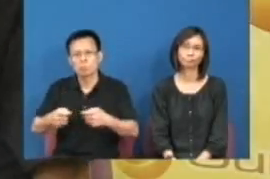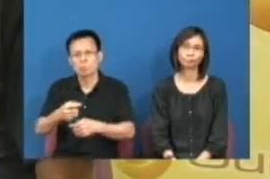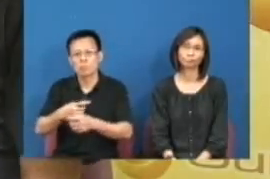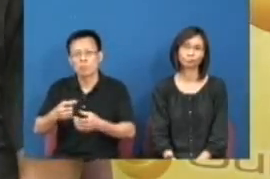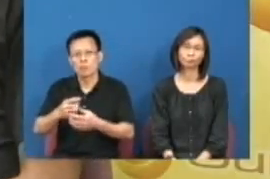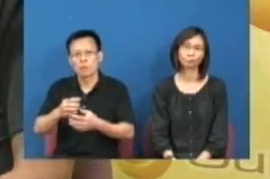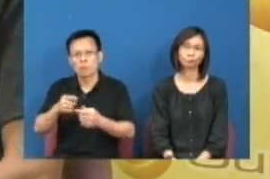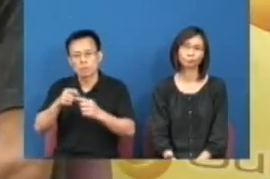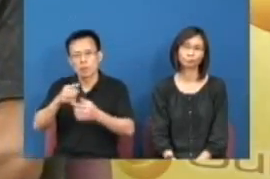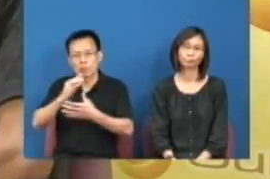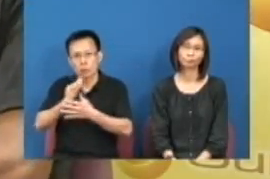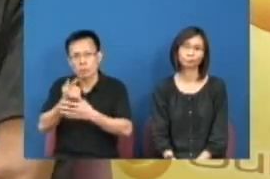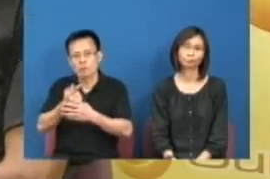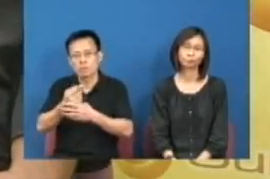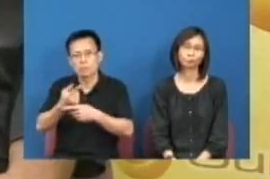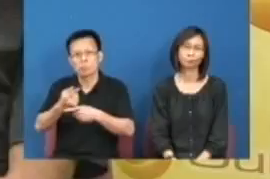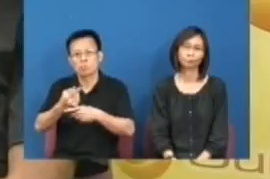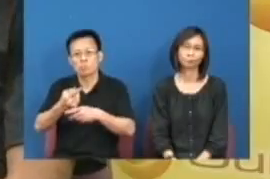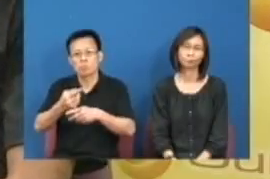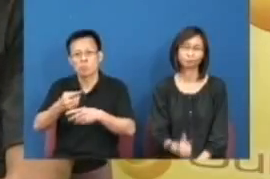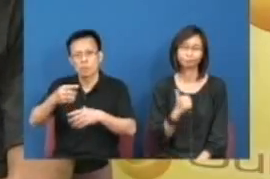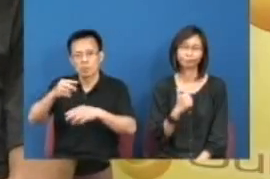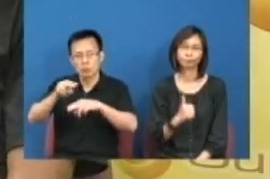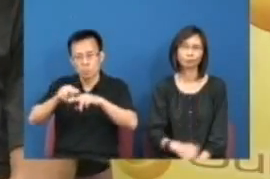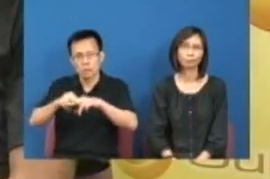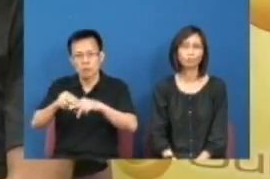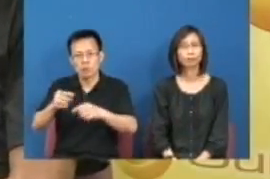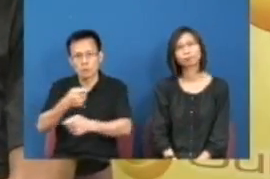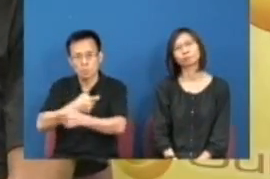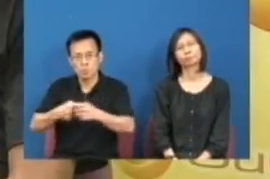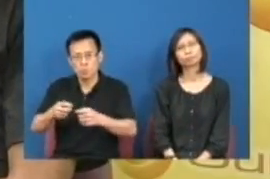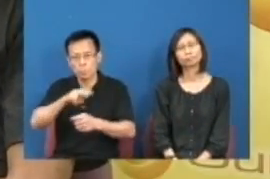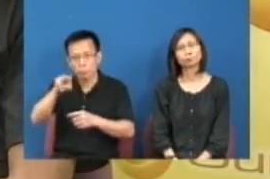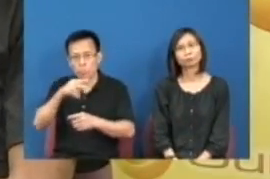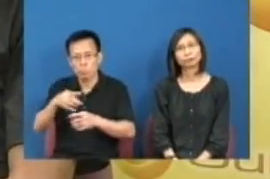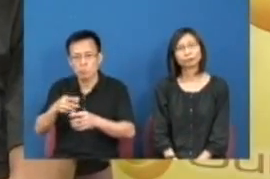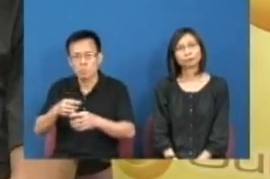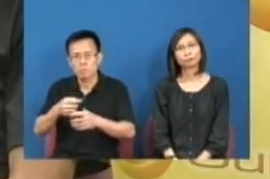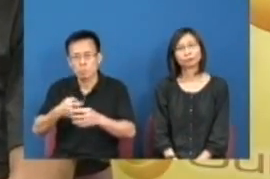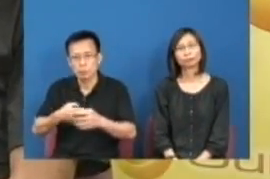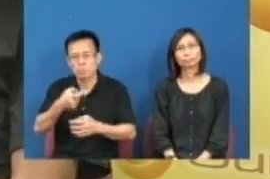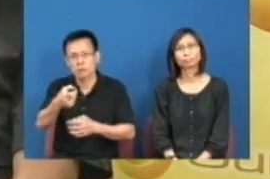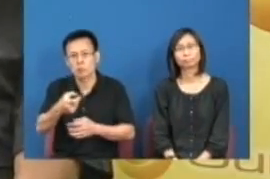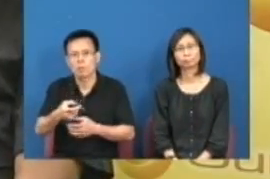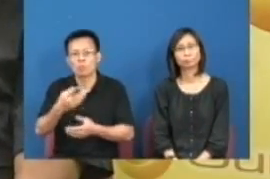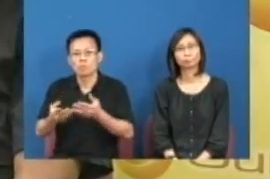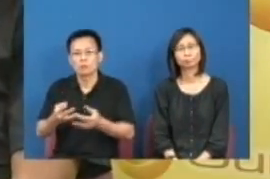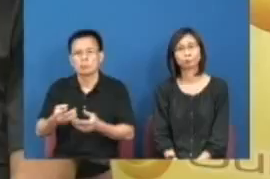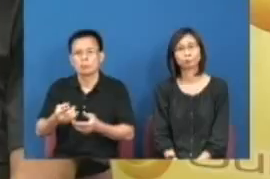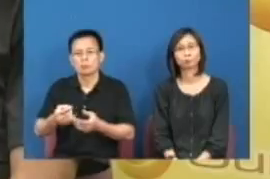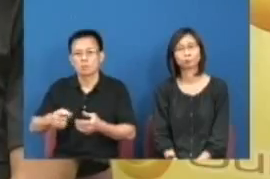為內地的資金運出路，是 吧？ 這個很簡單，就是作為一個金融中心或者一個消費的城